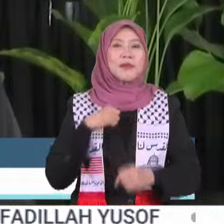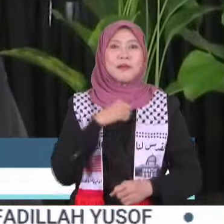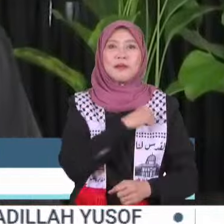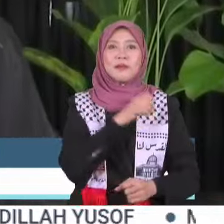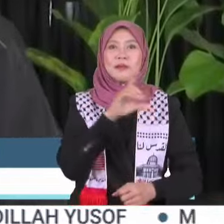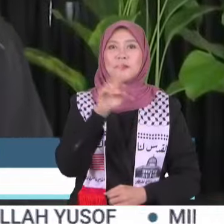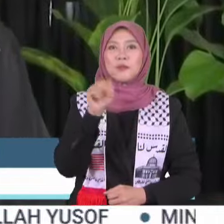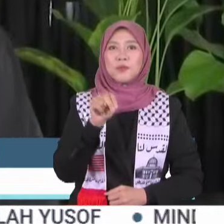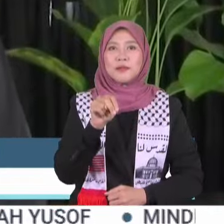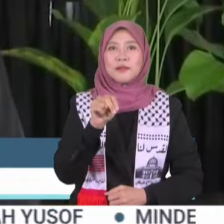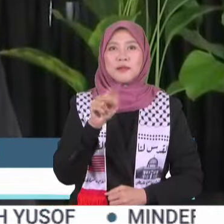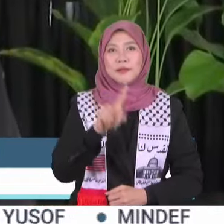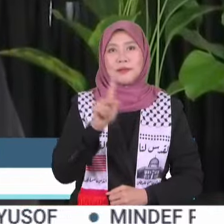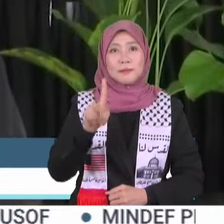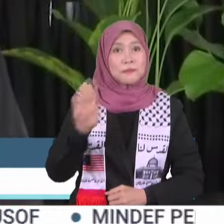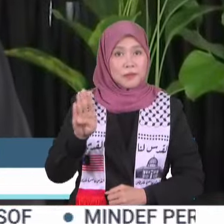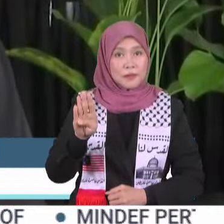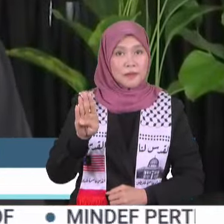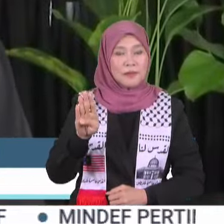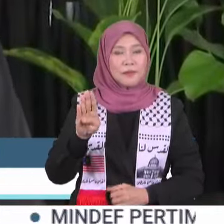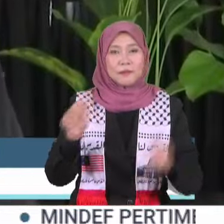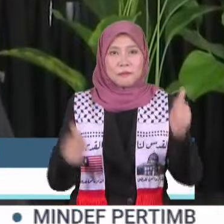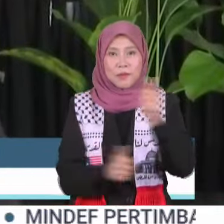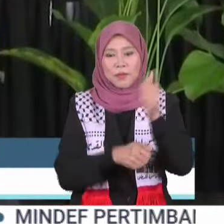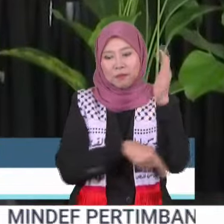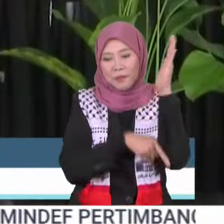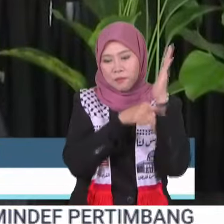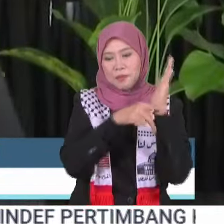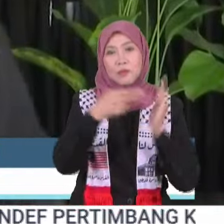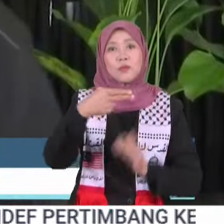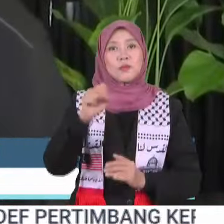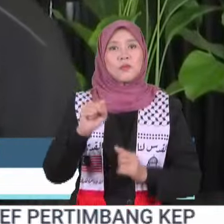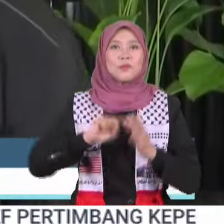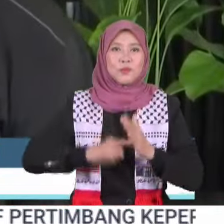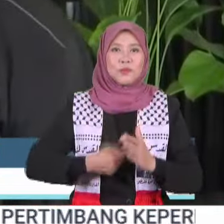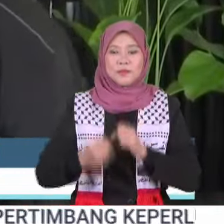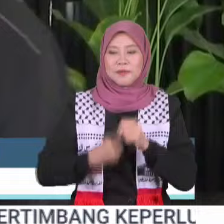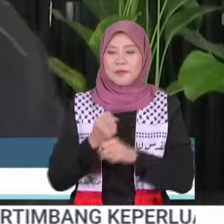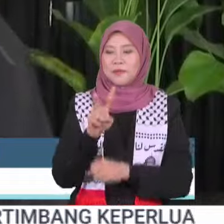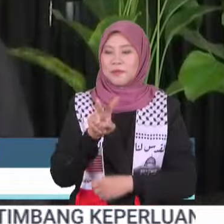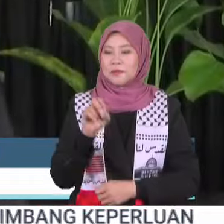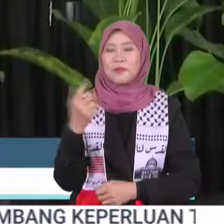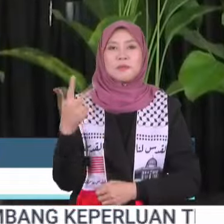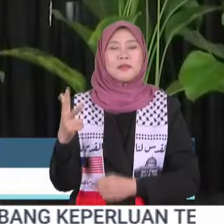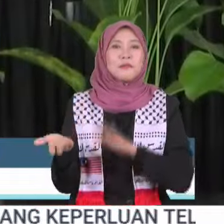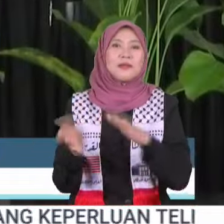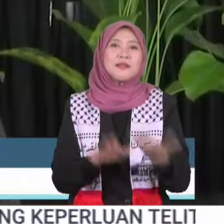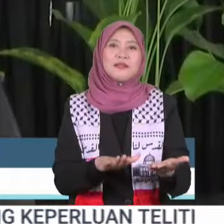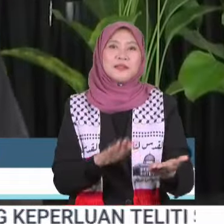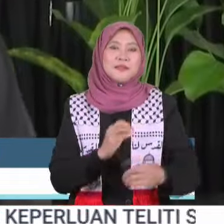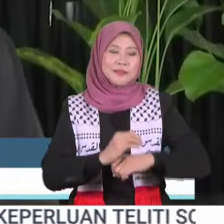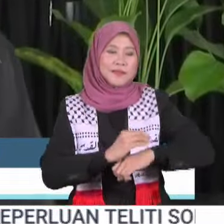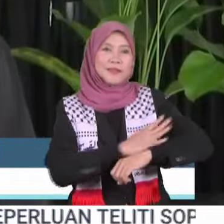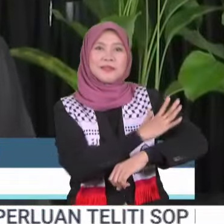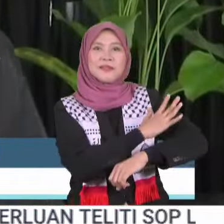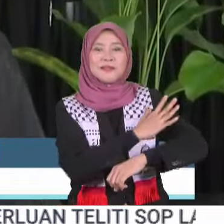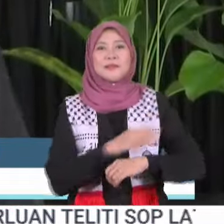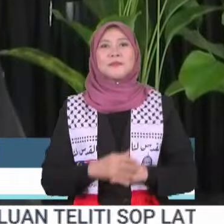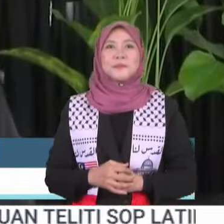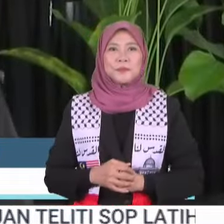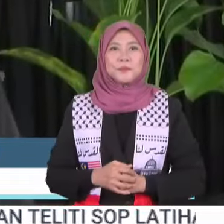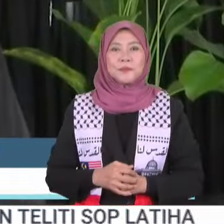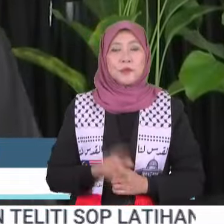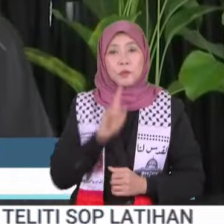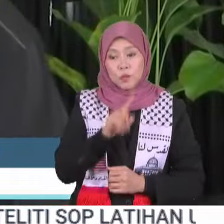ahli Dewan Undangan Negeri Adun Kuala Kubu Baru di bawah Parlimen Hulu Selangor sejak 2013, meninggal dunia akibat kanser. PRK Dun Kuala Kubu